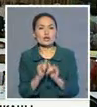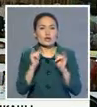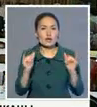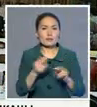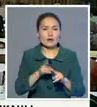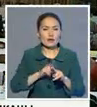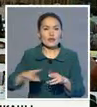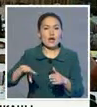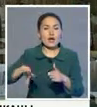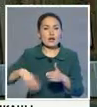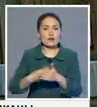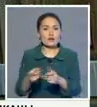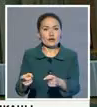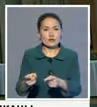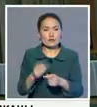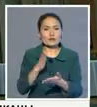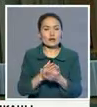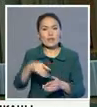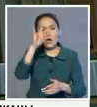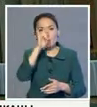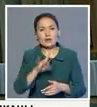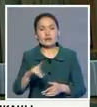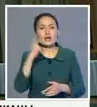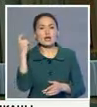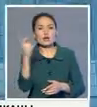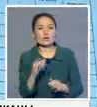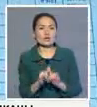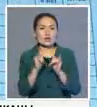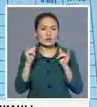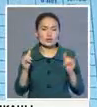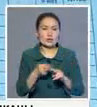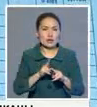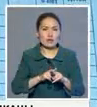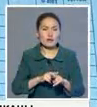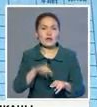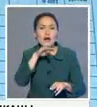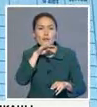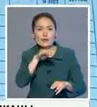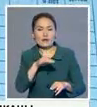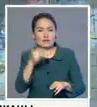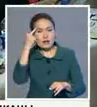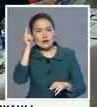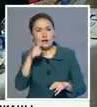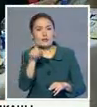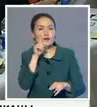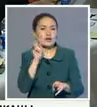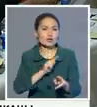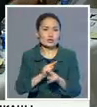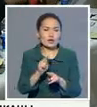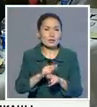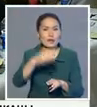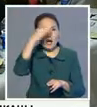беруді дамыту үшін инвесторлар тартуға мүдделі. Әсіресе Қазақстанның экономикасын өркендетуде, білікті кадрларды дайындаудағы